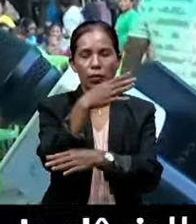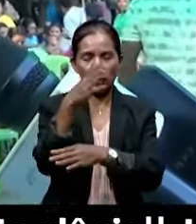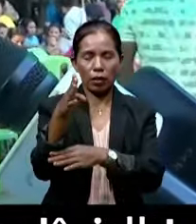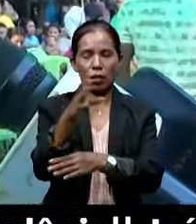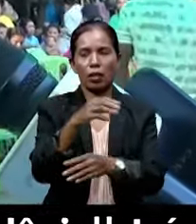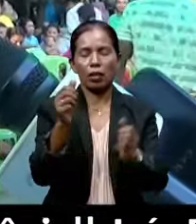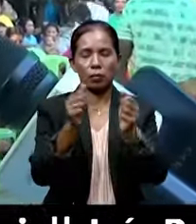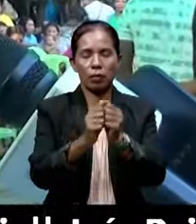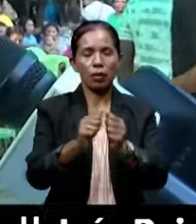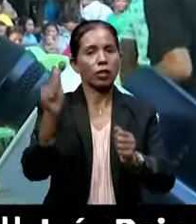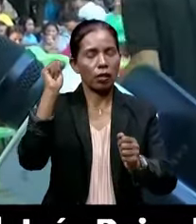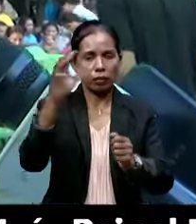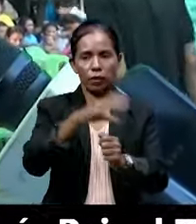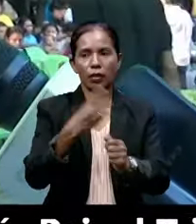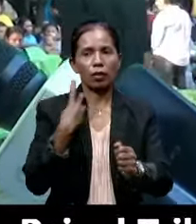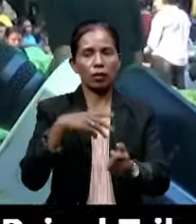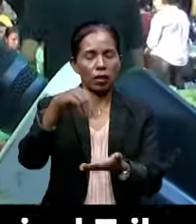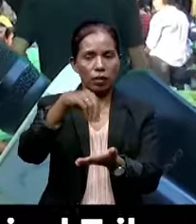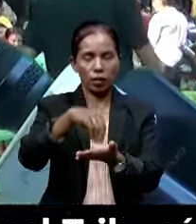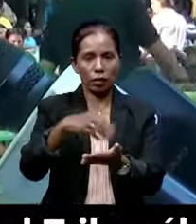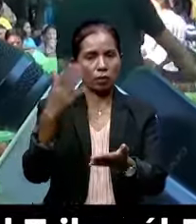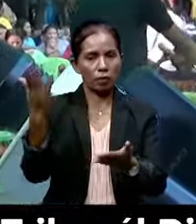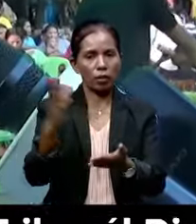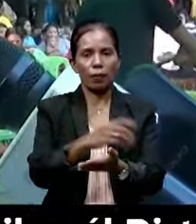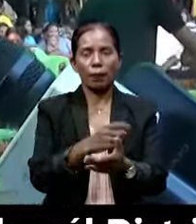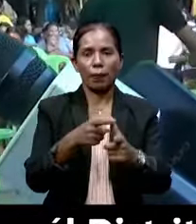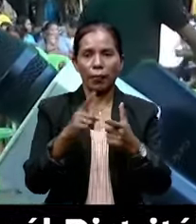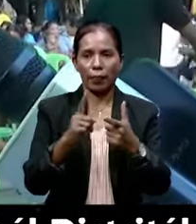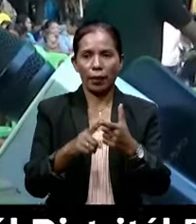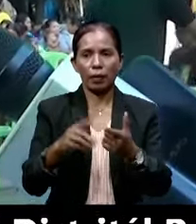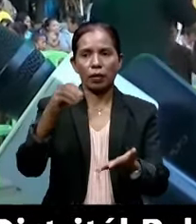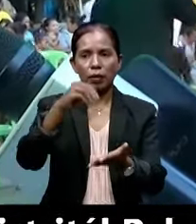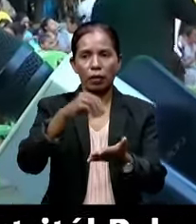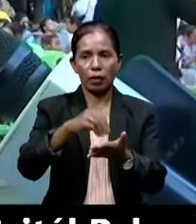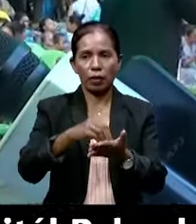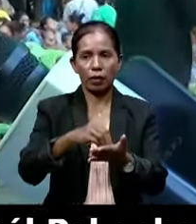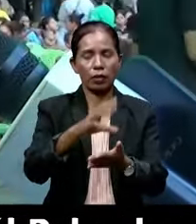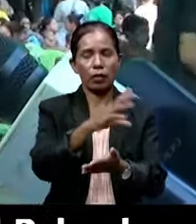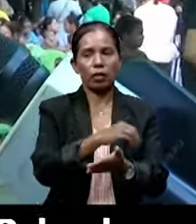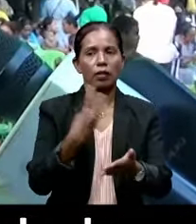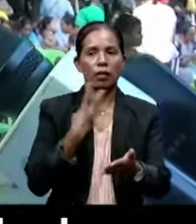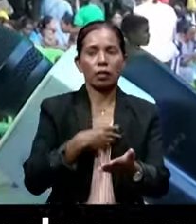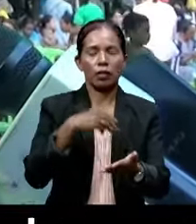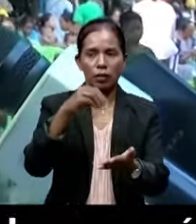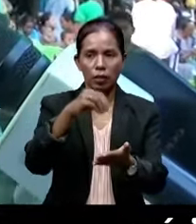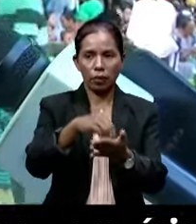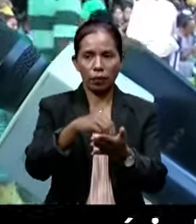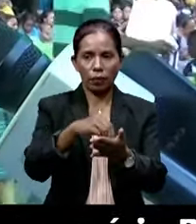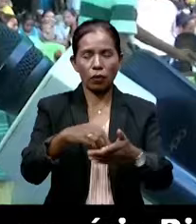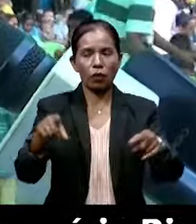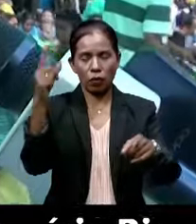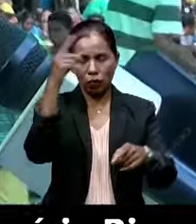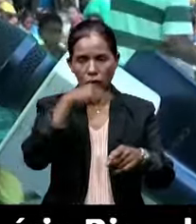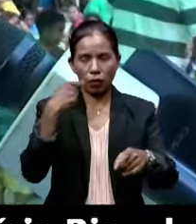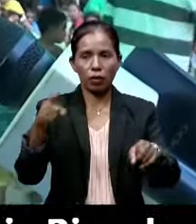kalau diva. Ago itela tau estado ne Oi ni mana ni yang Antoni ni yang, Zhe ni yang, Dominguez ni yang. Saya tahu oi mak Zhuang